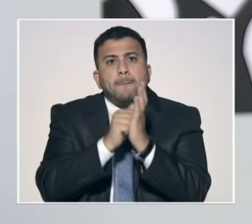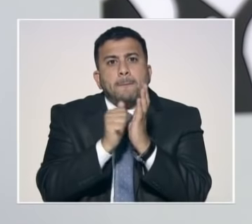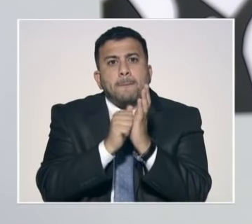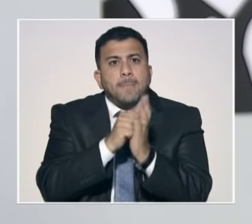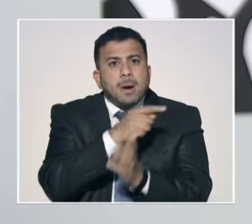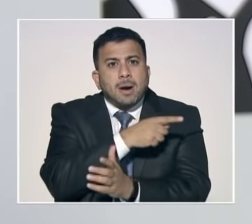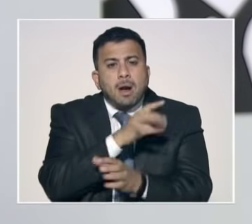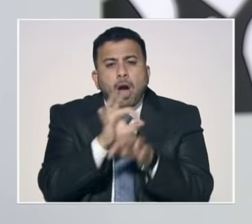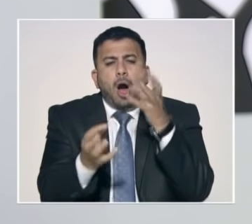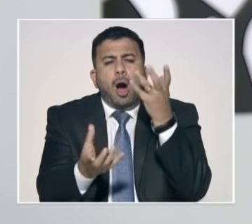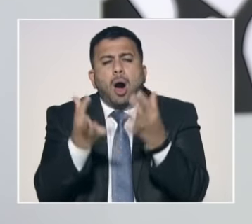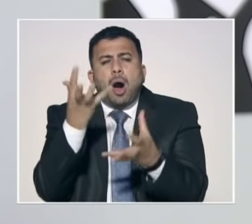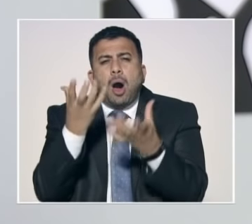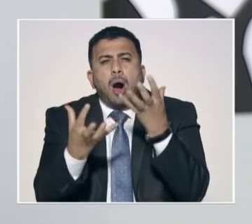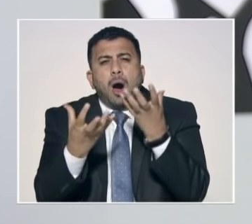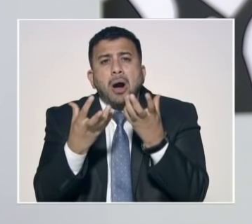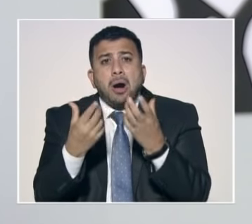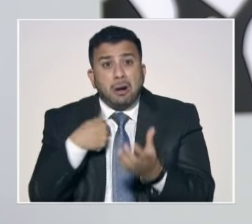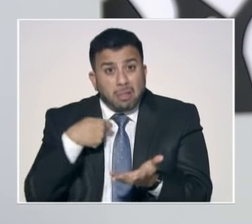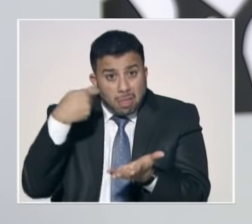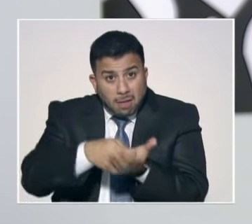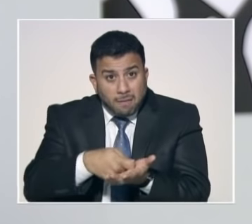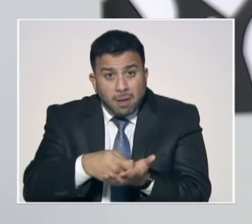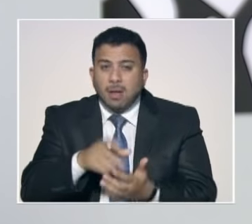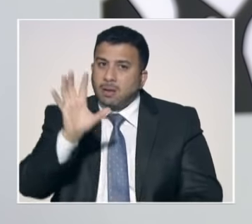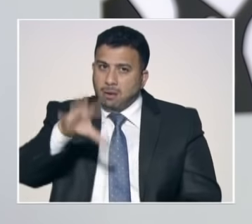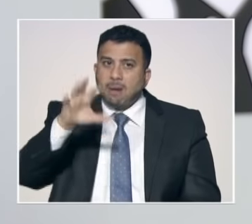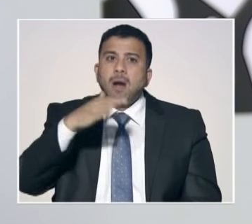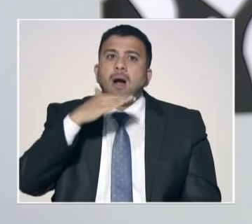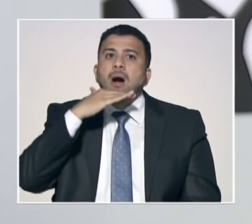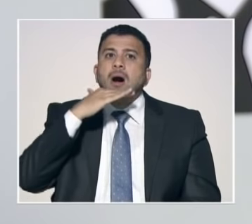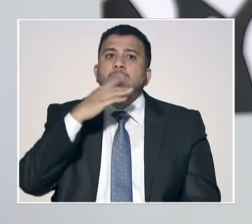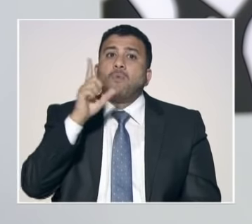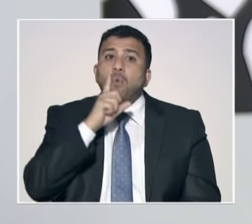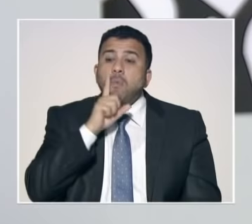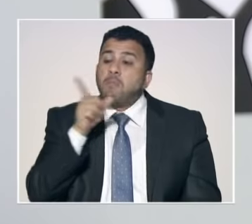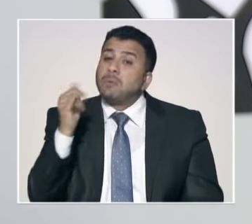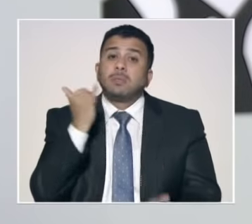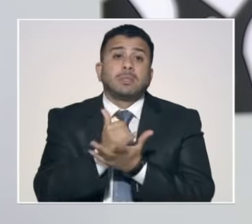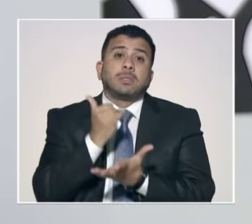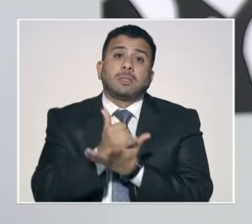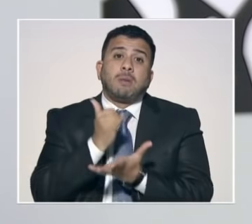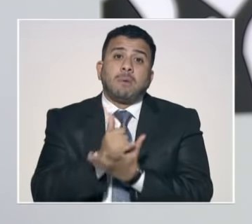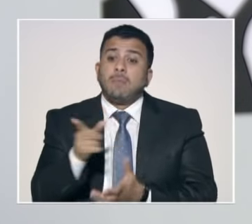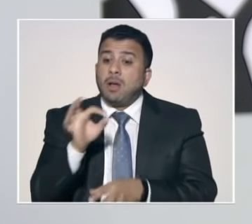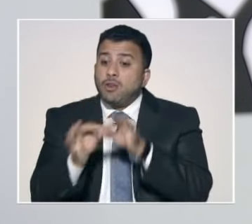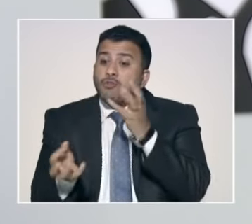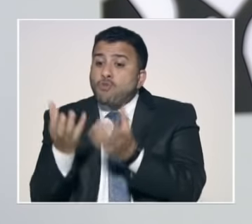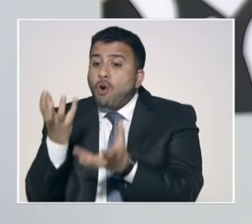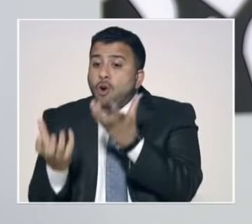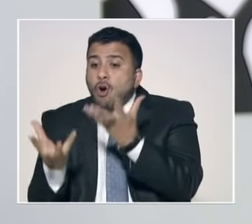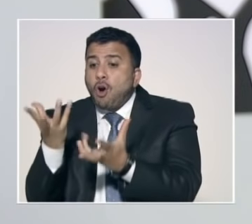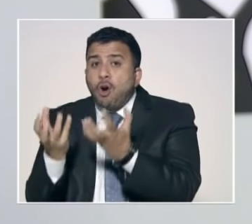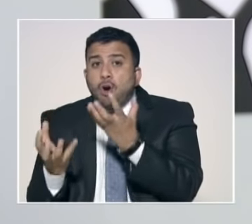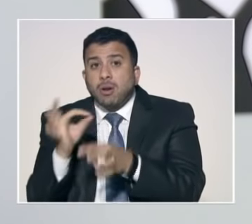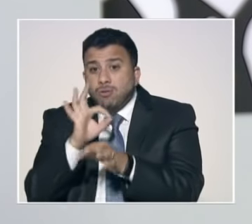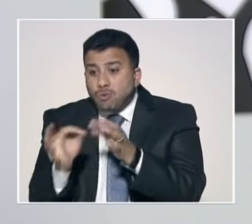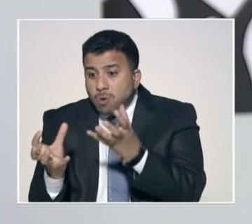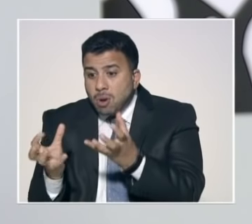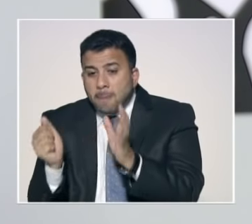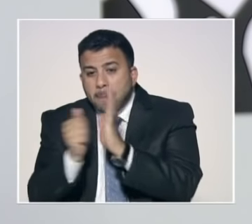الله والدك وحفظ الله والدتك، بالنسبة لهذا لا شك أنه متسببين، هم تسببوا في هذا. فإيقاد النار